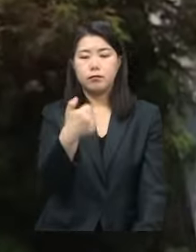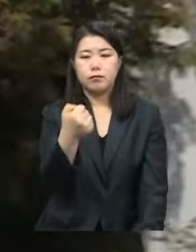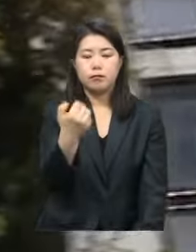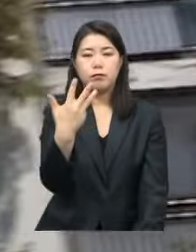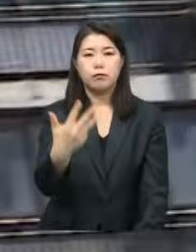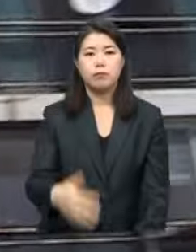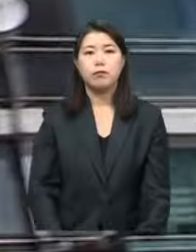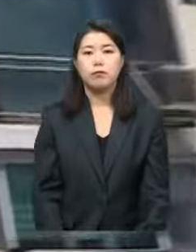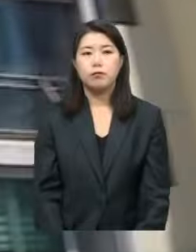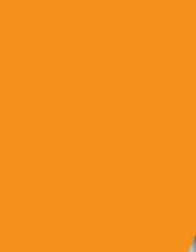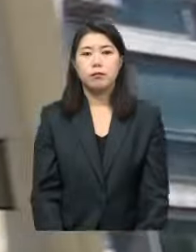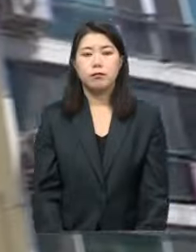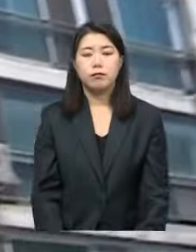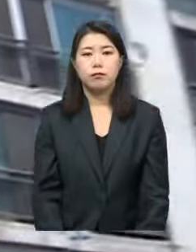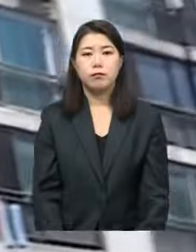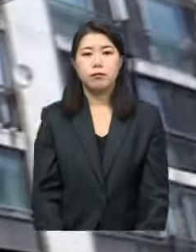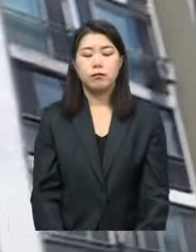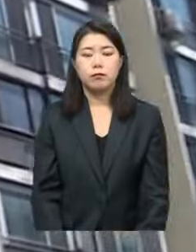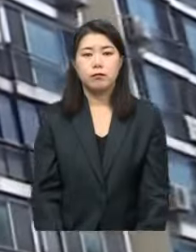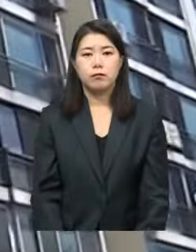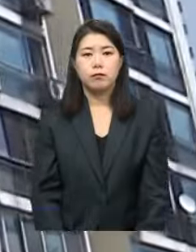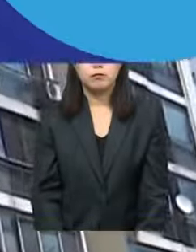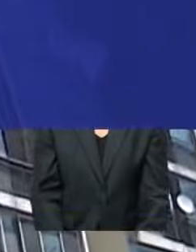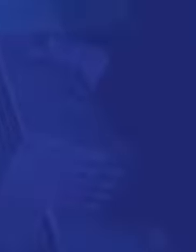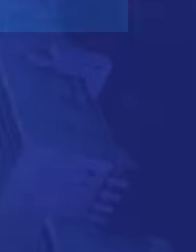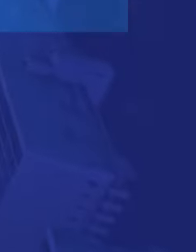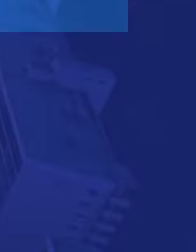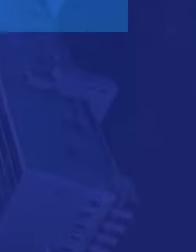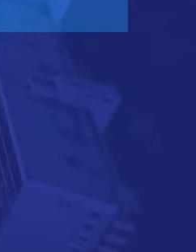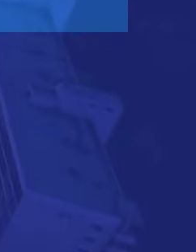건으로 거래량 1위를 기록했습니다